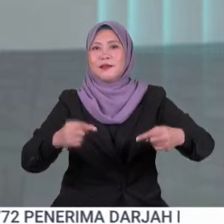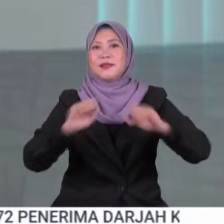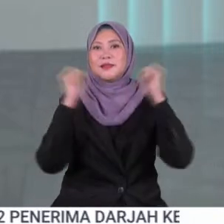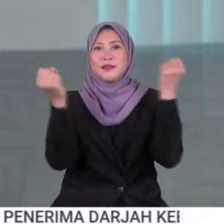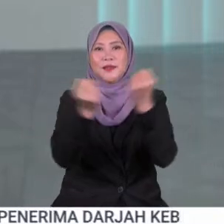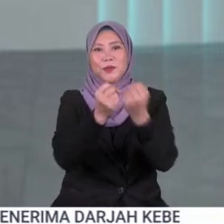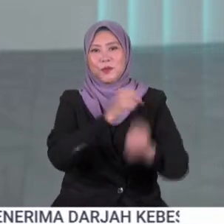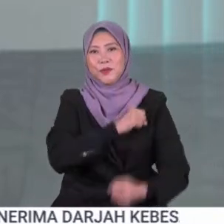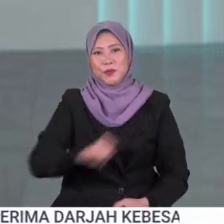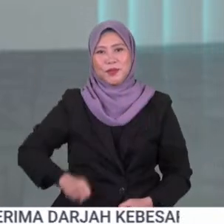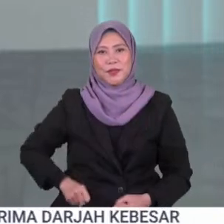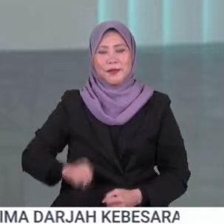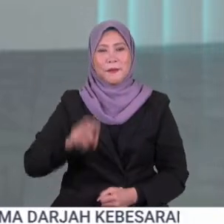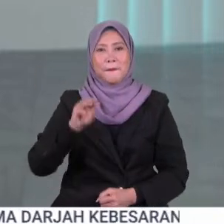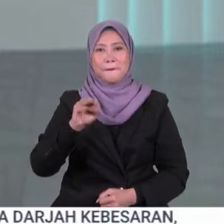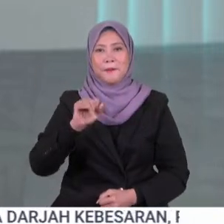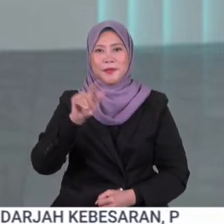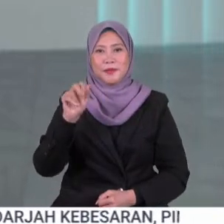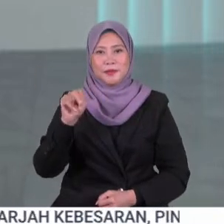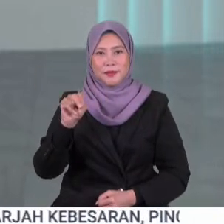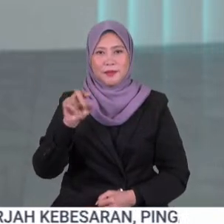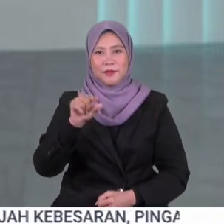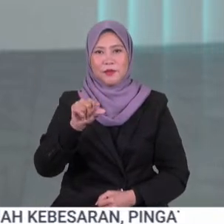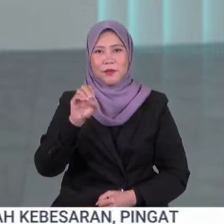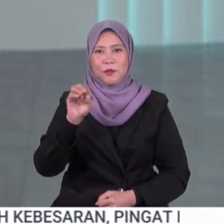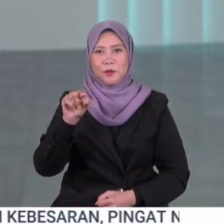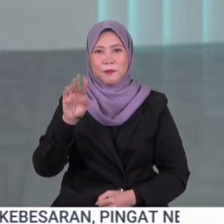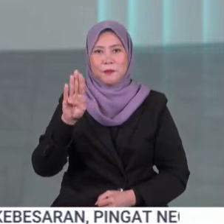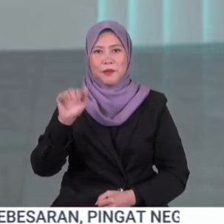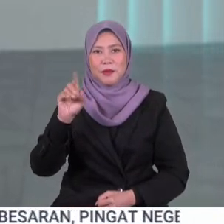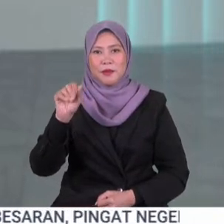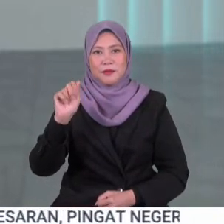di Stadium Sultan Mizan Zainal Abidin Gong Padak semalam.